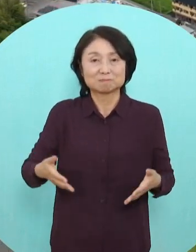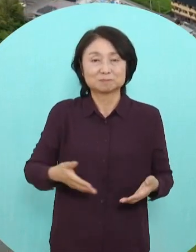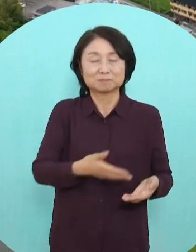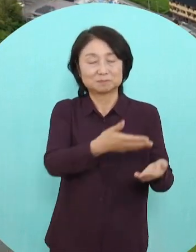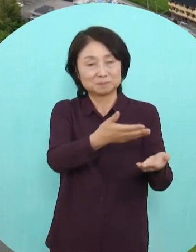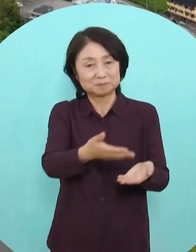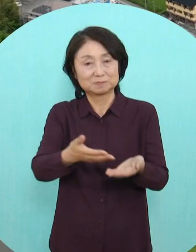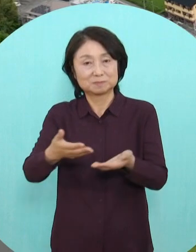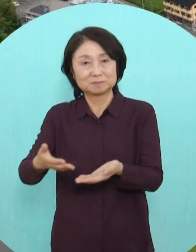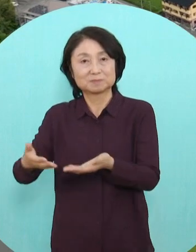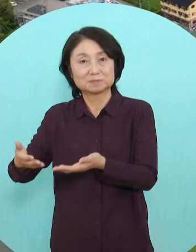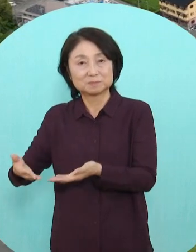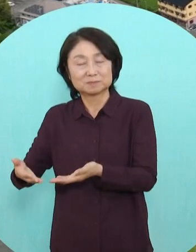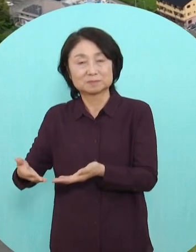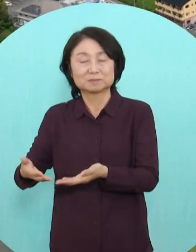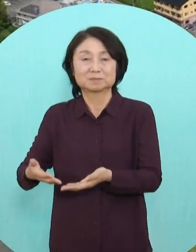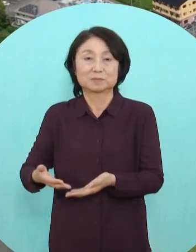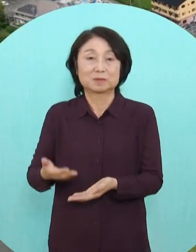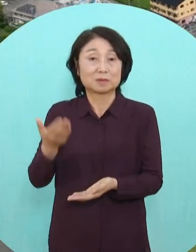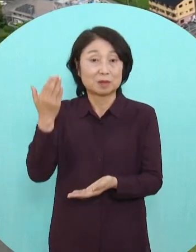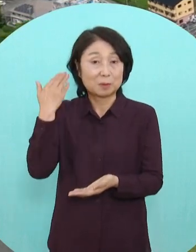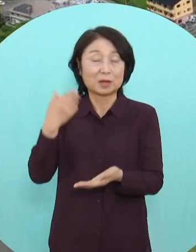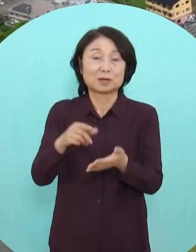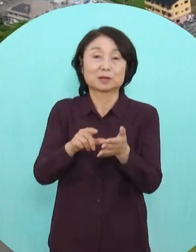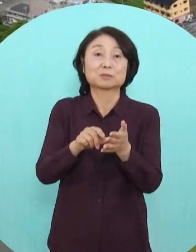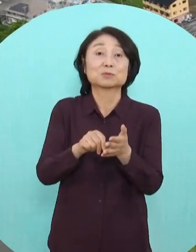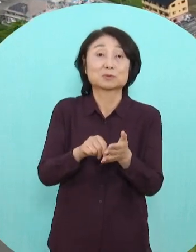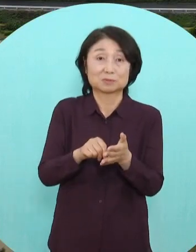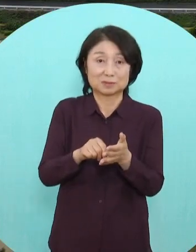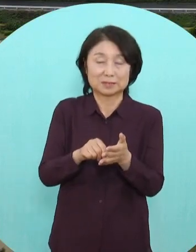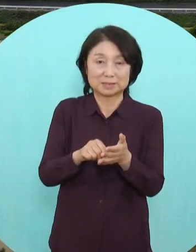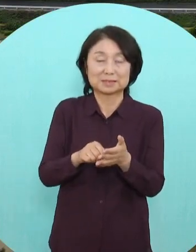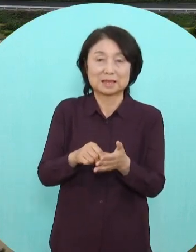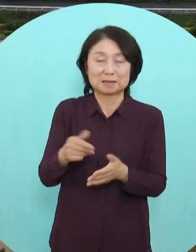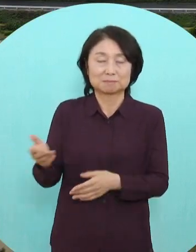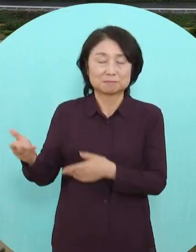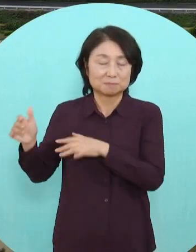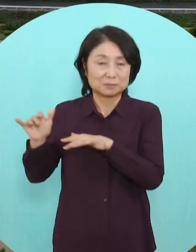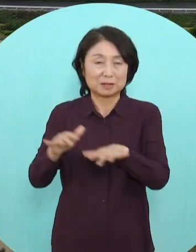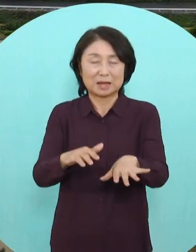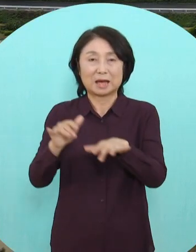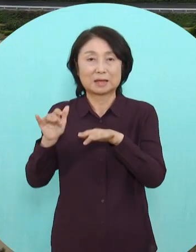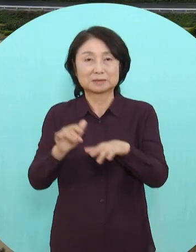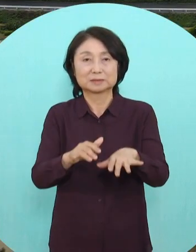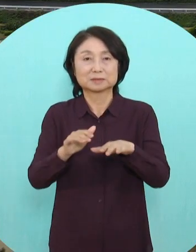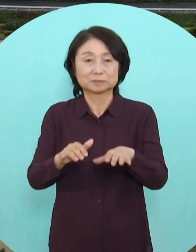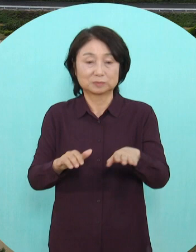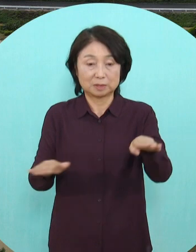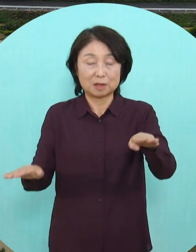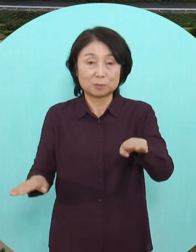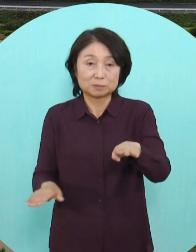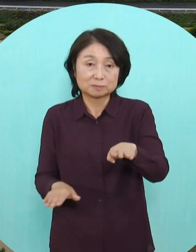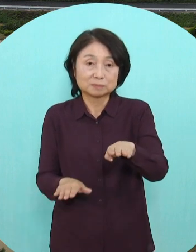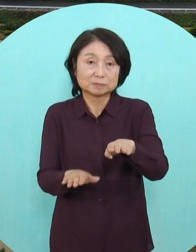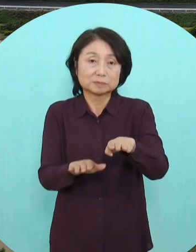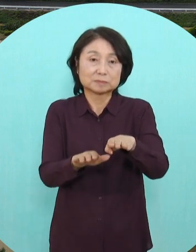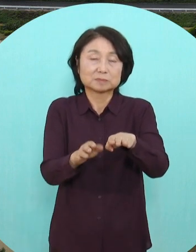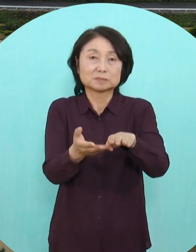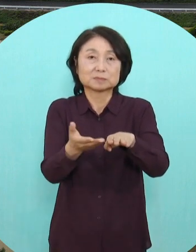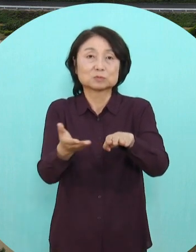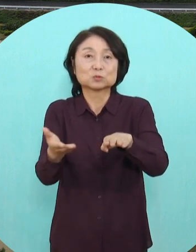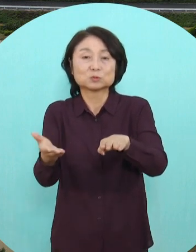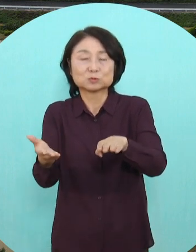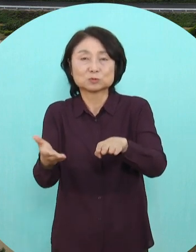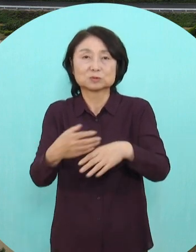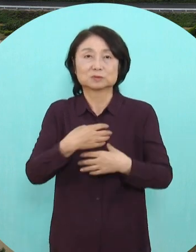て、うん、そして穏やかな流れなんですが、当時はですね、本当茶色く濁った水、うん、もう少しでね堤防にまで到達し